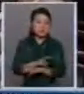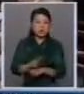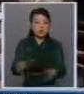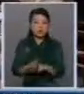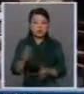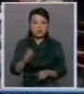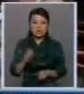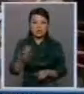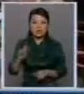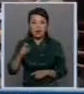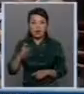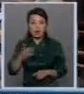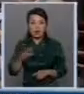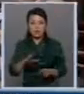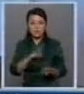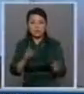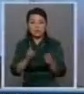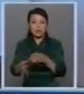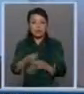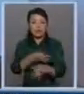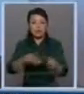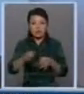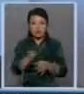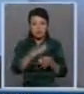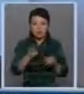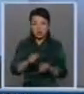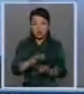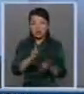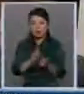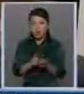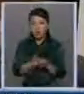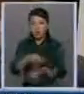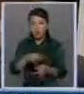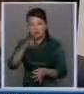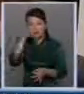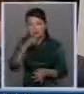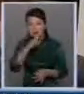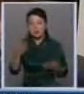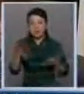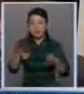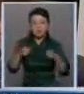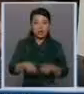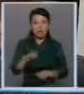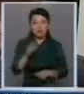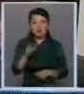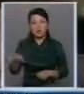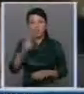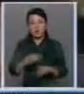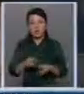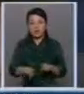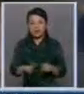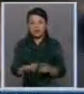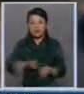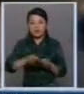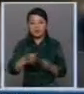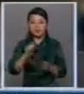Ержан Қазықхановпен кездесуден бастады. Оңашада бас қосқан тараптар Қазақстанның адам құқығы саласындағы міндеттемелерінің орындалуы жайлы